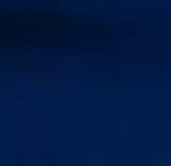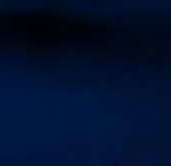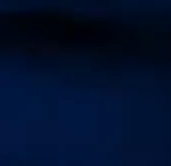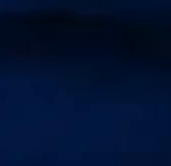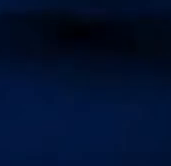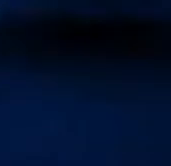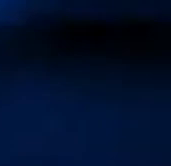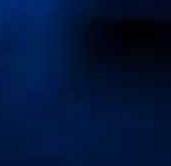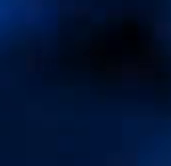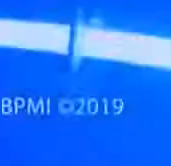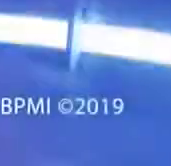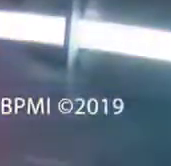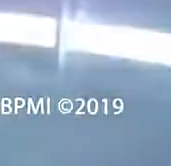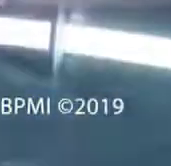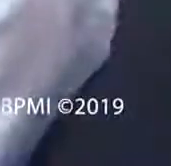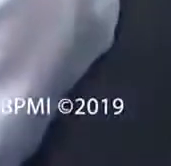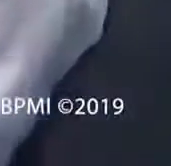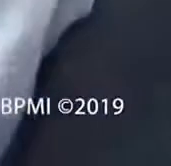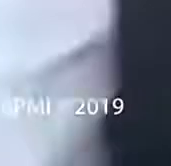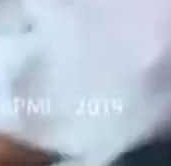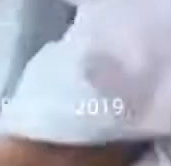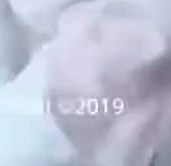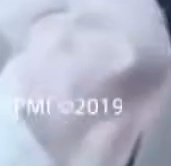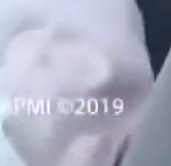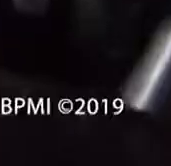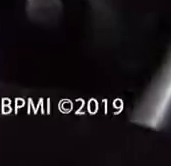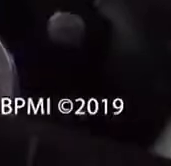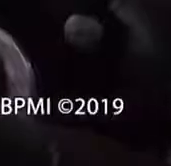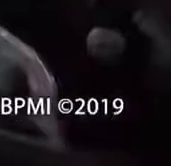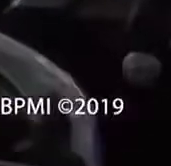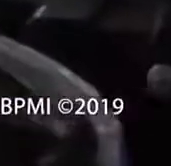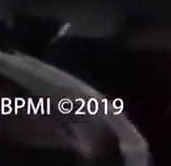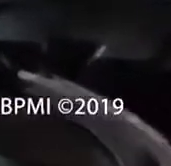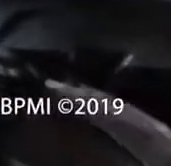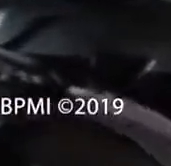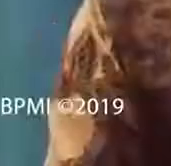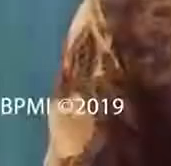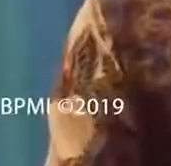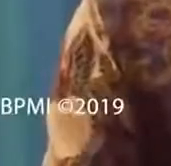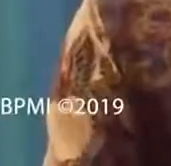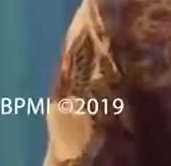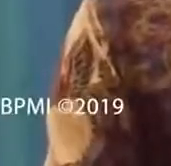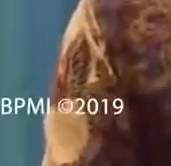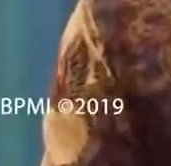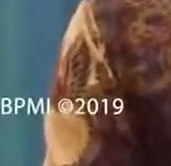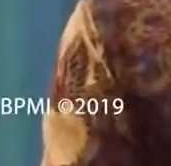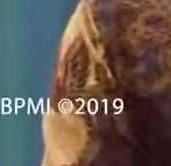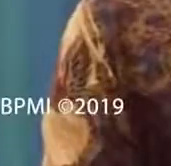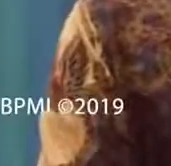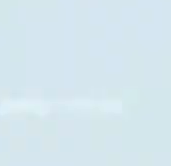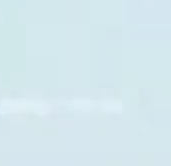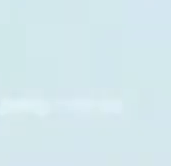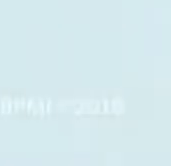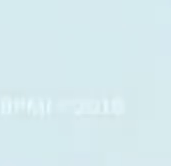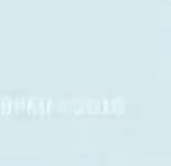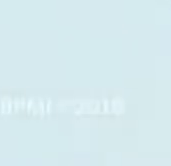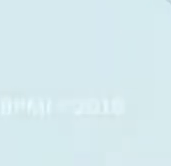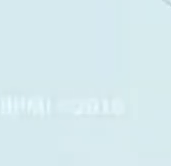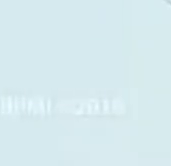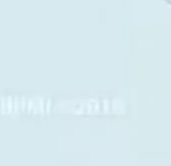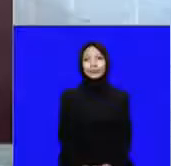SMK Pusat Keunggulan merupakan perwujudan visi Presiden Joko Widodo yang mengamanatkan revitalisasi SMK